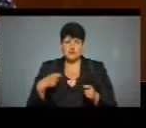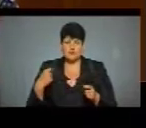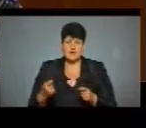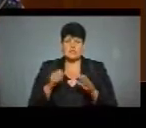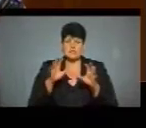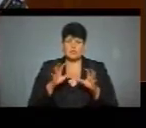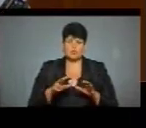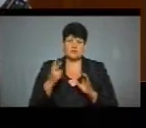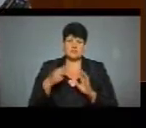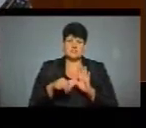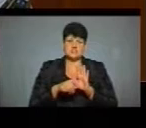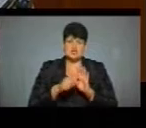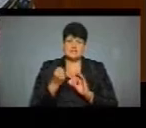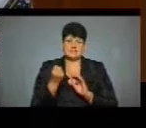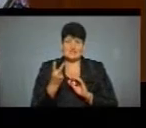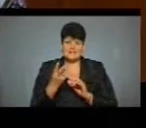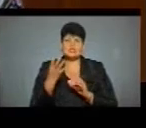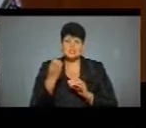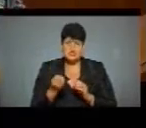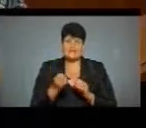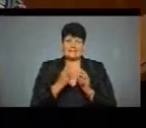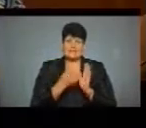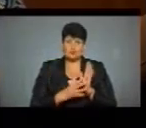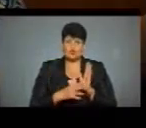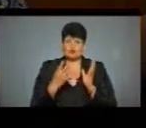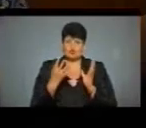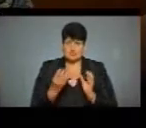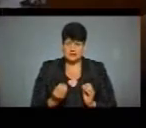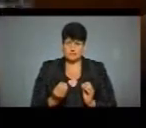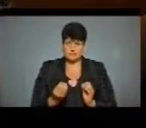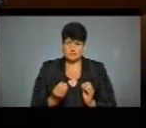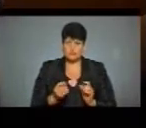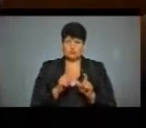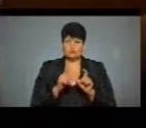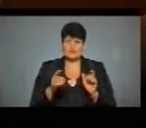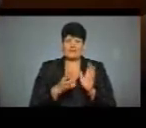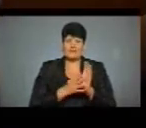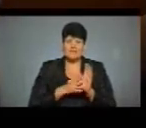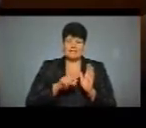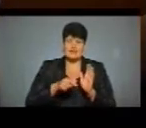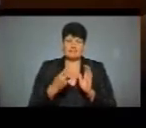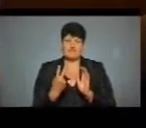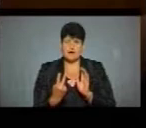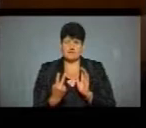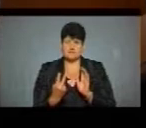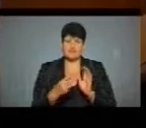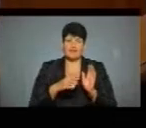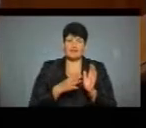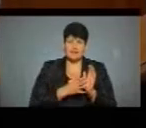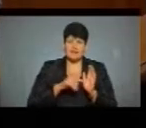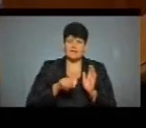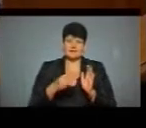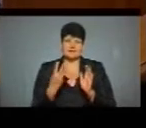закону 2612 іще на 90 днів, у пунктах 9.2 та 9.3